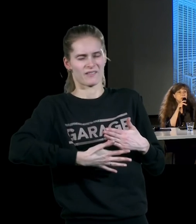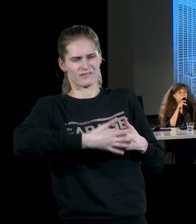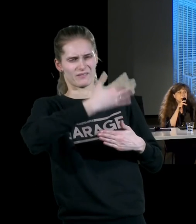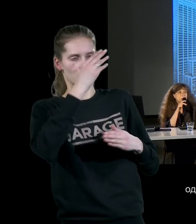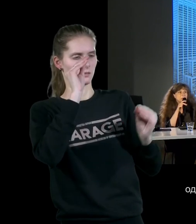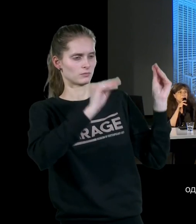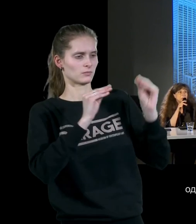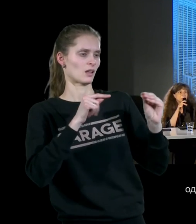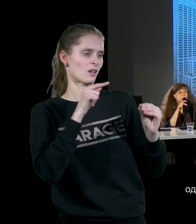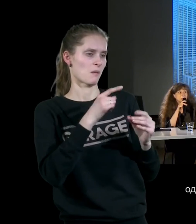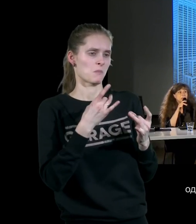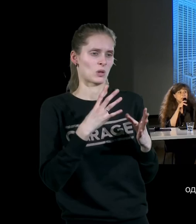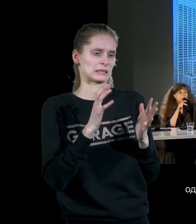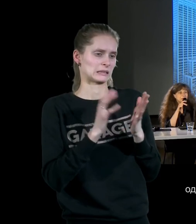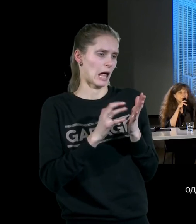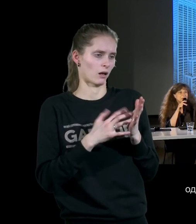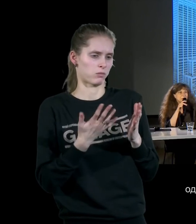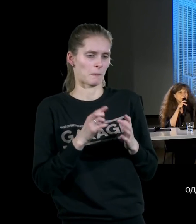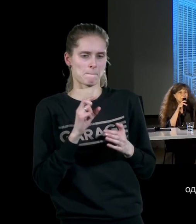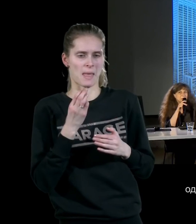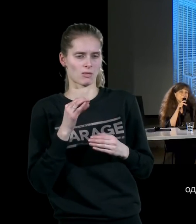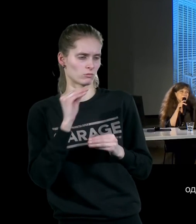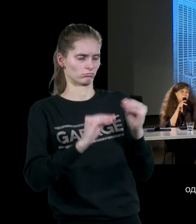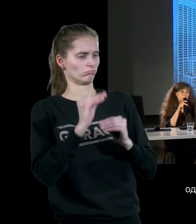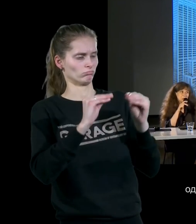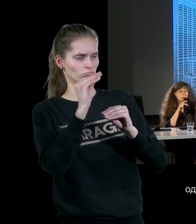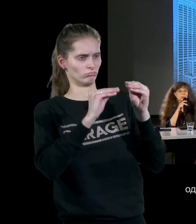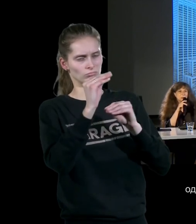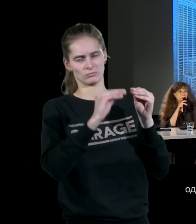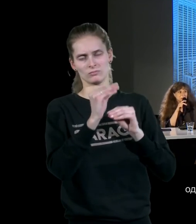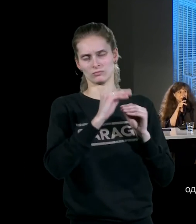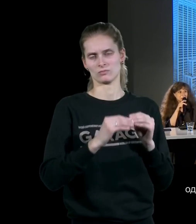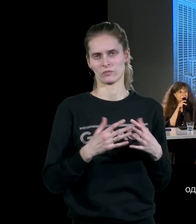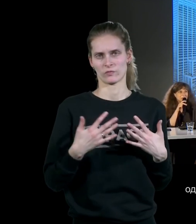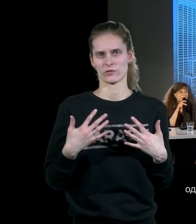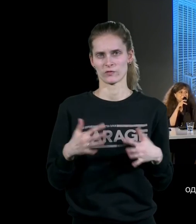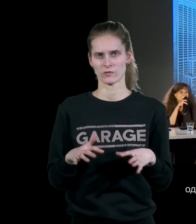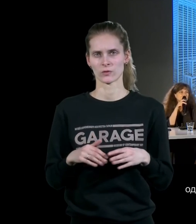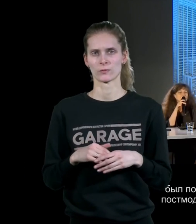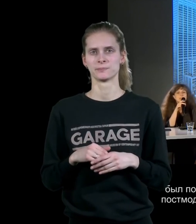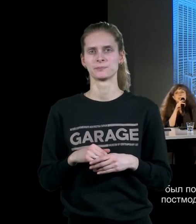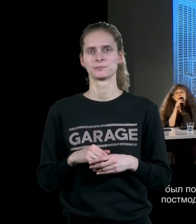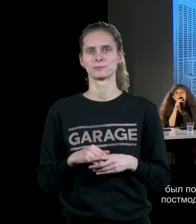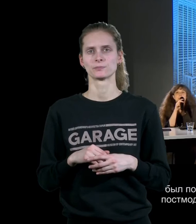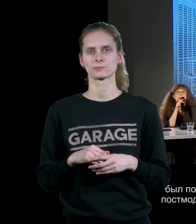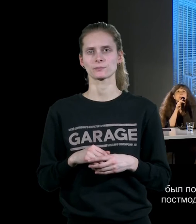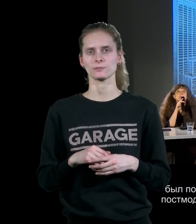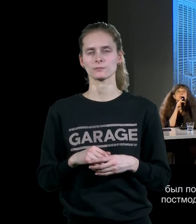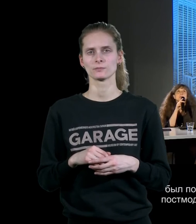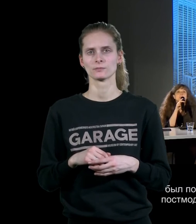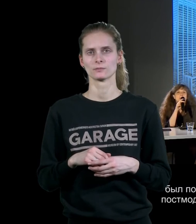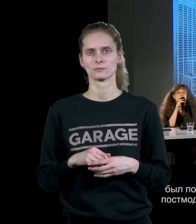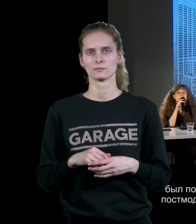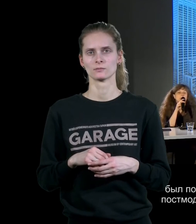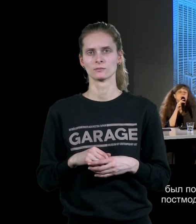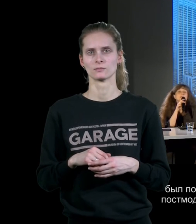Филиппом Джонсоном, одним из самых знаменитых американских архитекторов, который там много периодов пережил в своей жизни. И тут от того, что